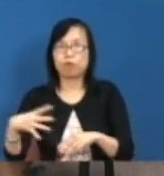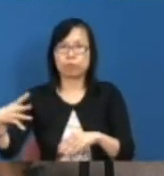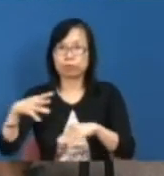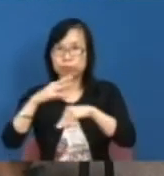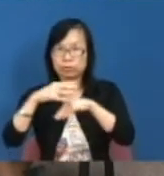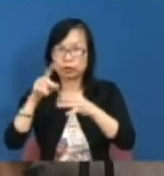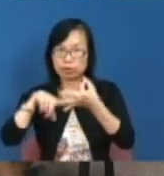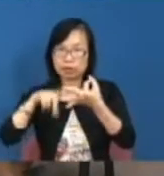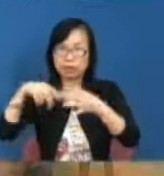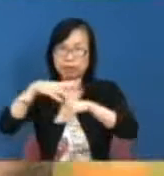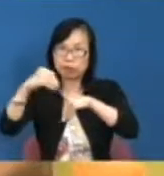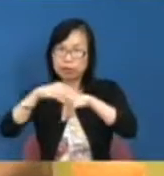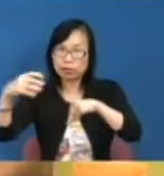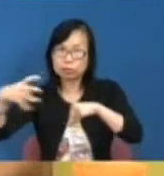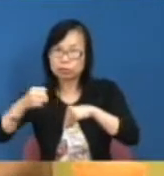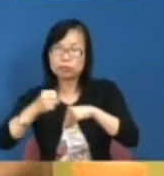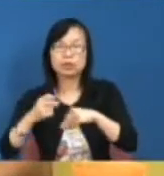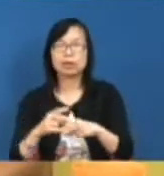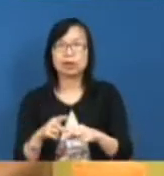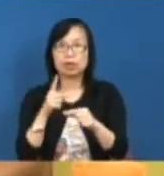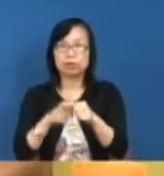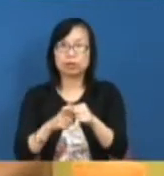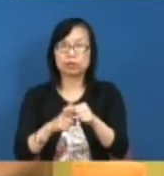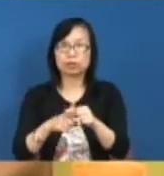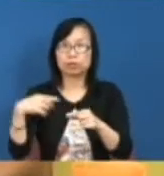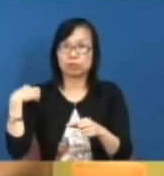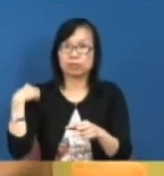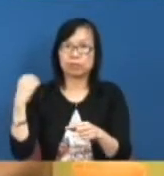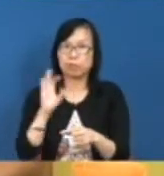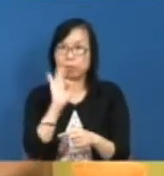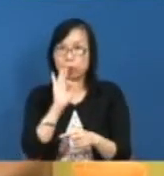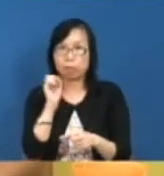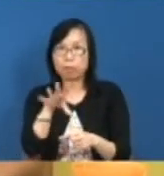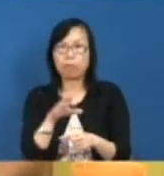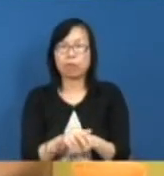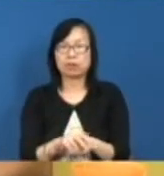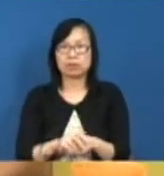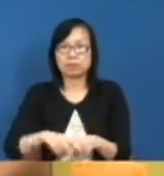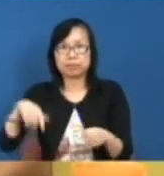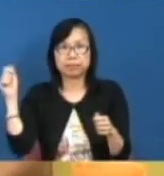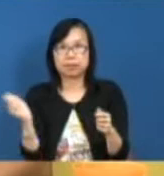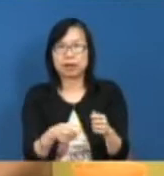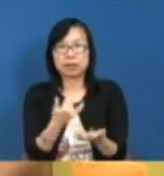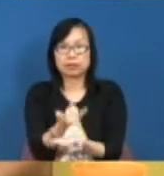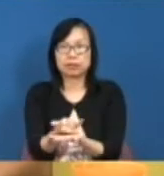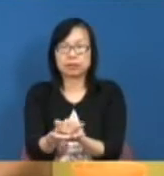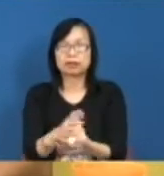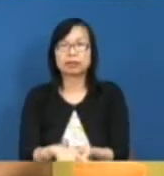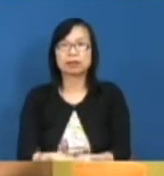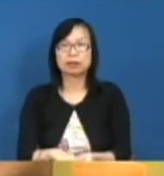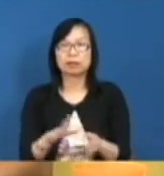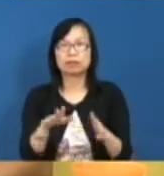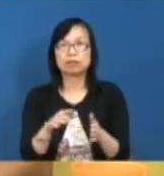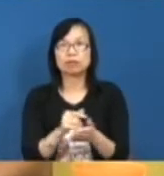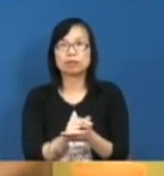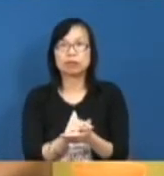咁中共都唔夠膽正式係即係編佢先，唔好 咁。 但係咧，而家已經當佢一個累贅